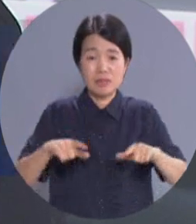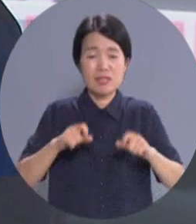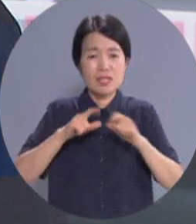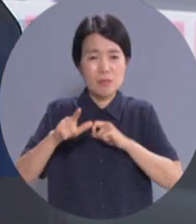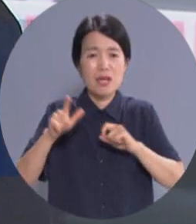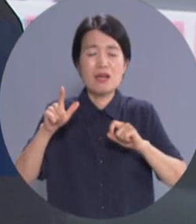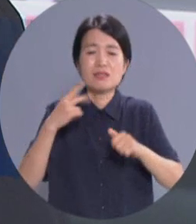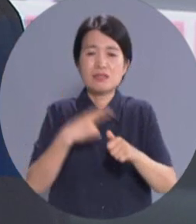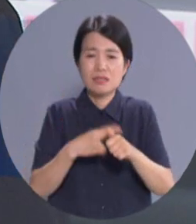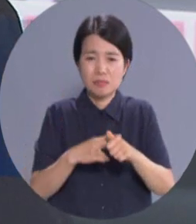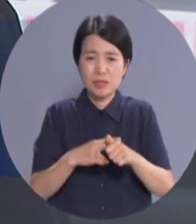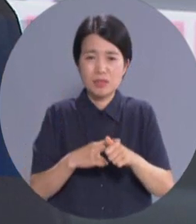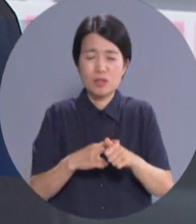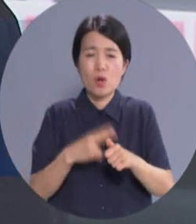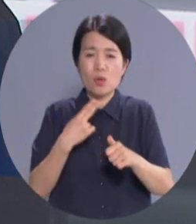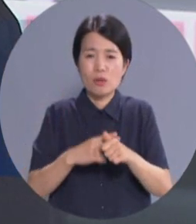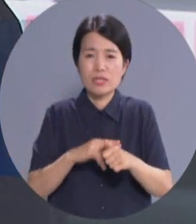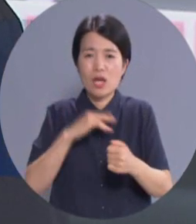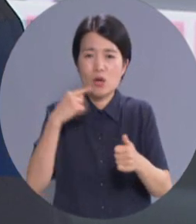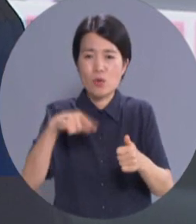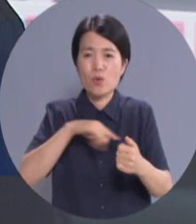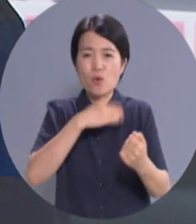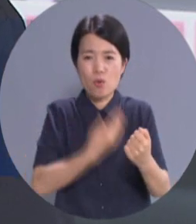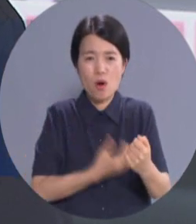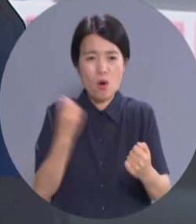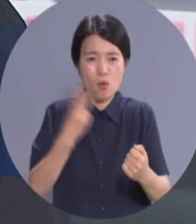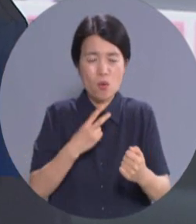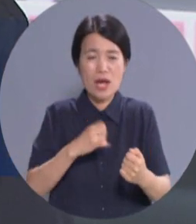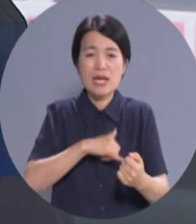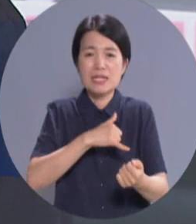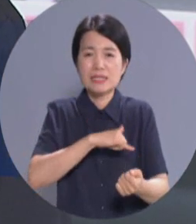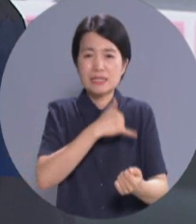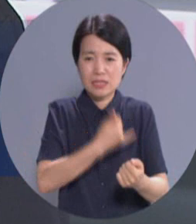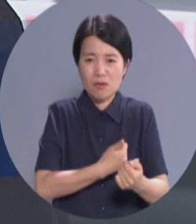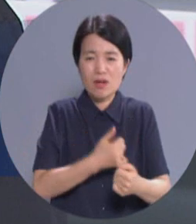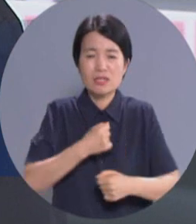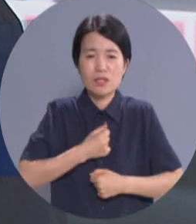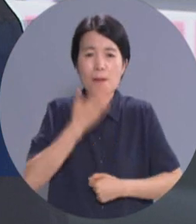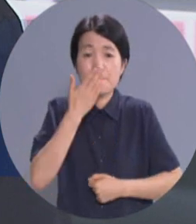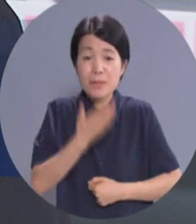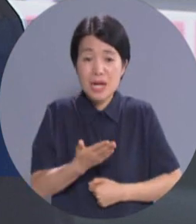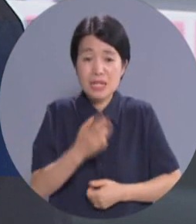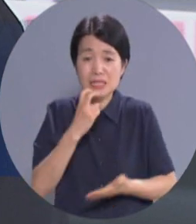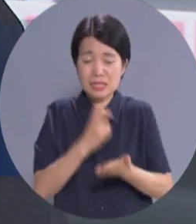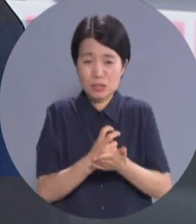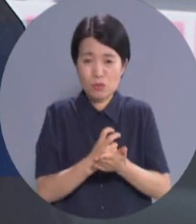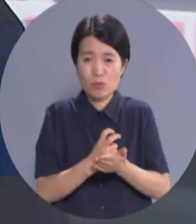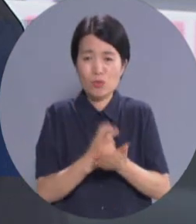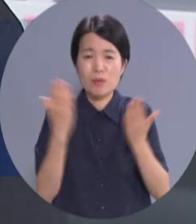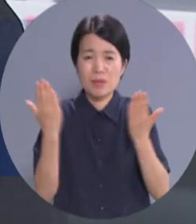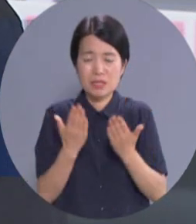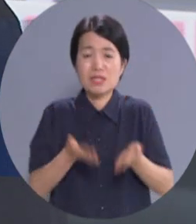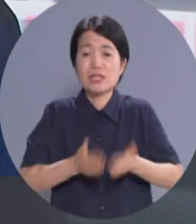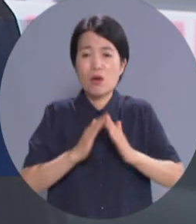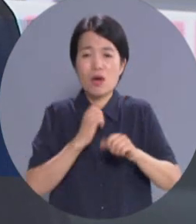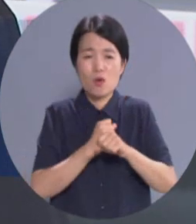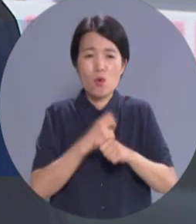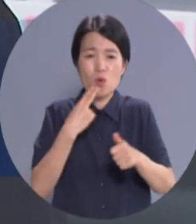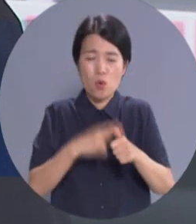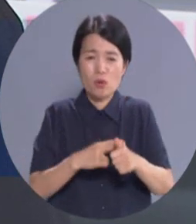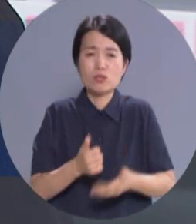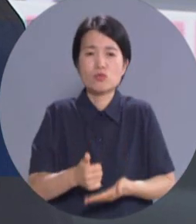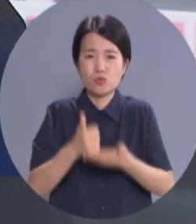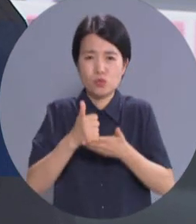선생님들께서는 이제 그런 교사의 교육권과 인권을 지켜줄 수 있는 제도적 장치가 마련되고 또